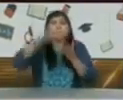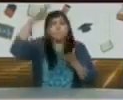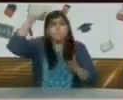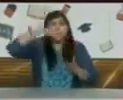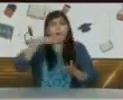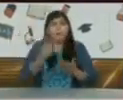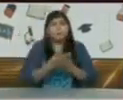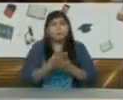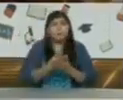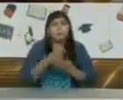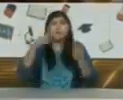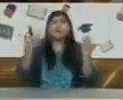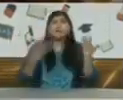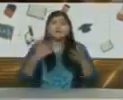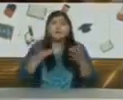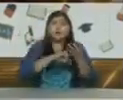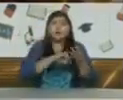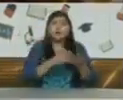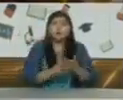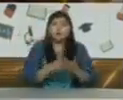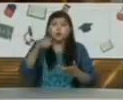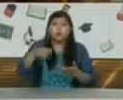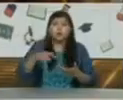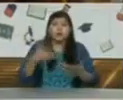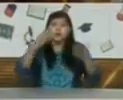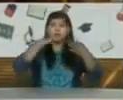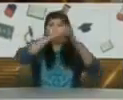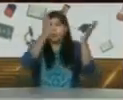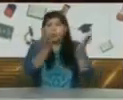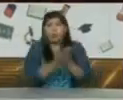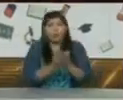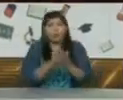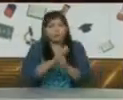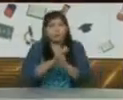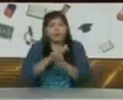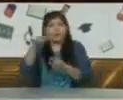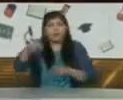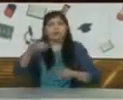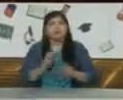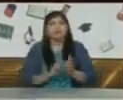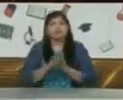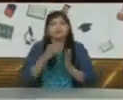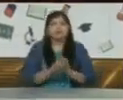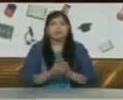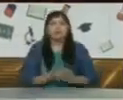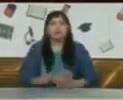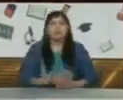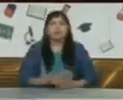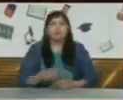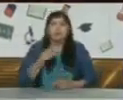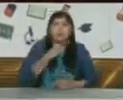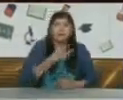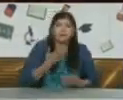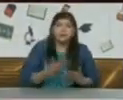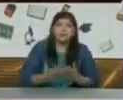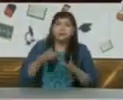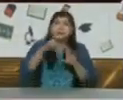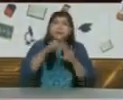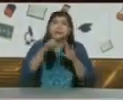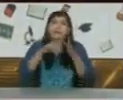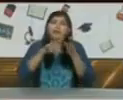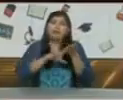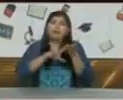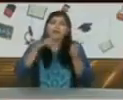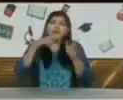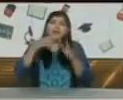है? जी, उन्होंने पृथ्वी को क्रिएट किया है। अच्छा बताइए दिव्यांका, क्या सवाल था